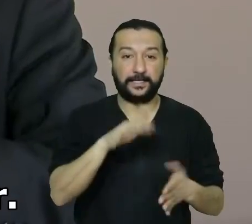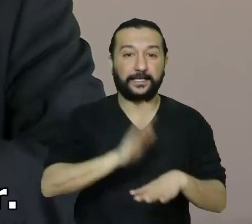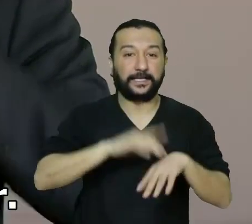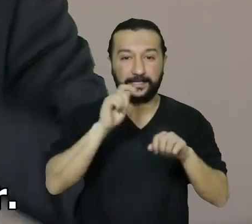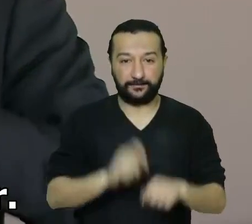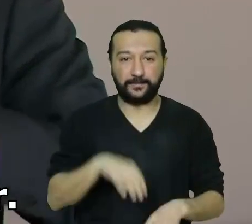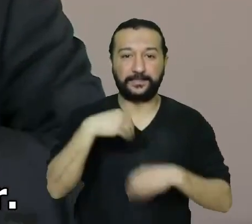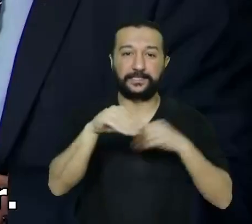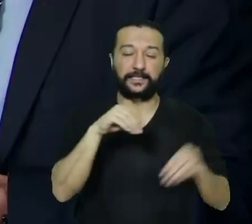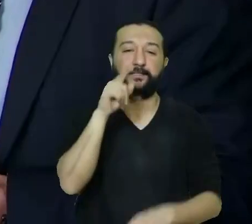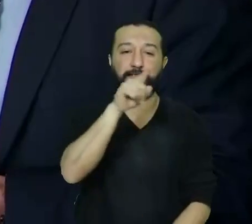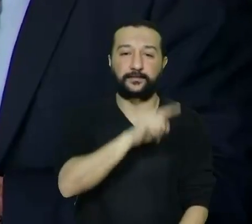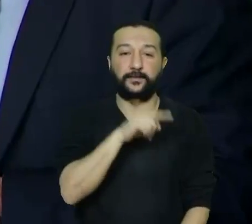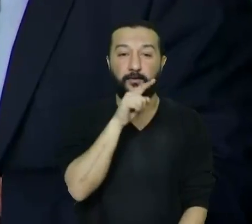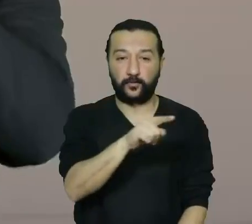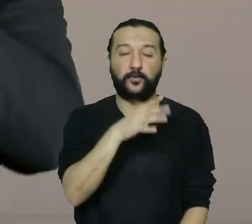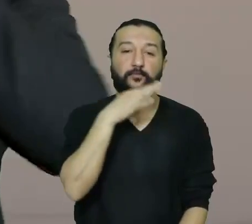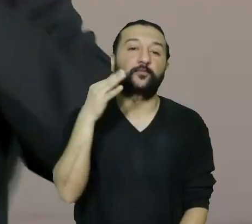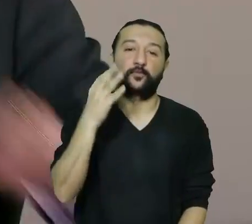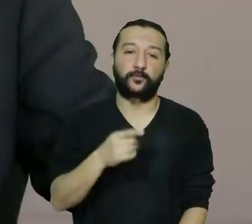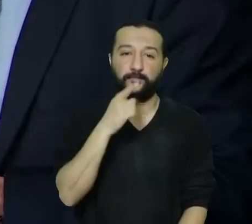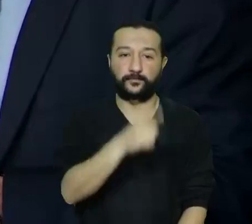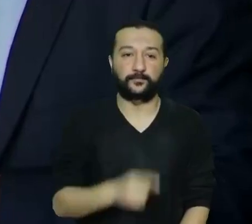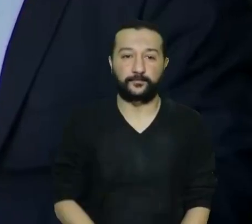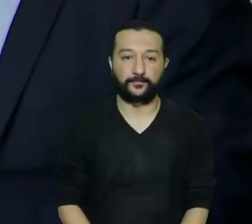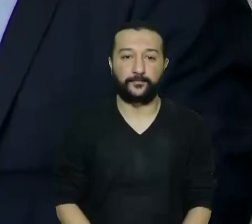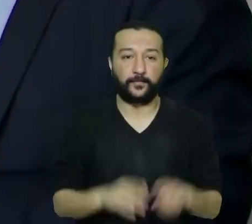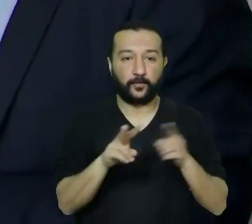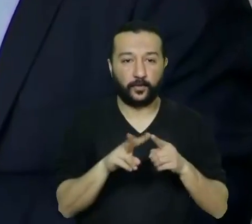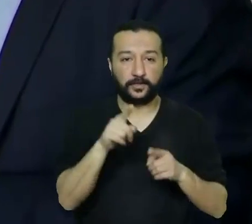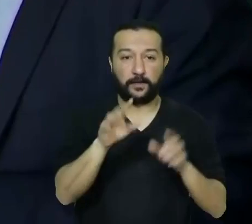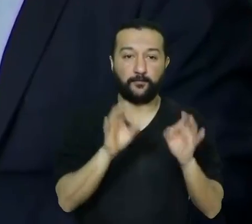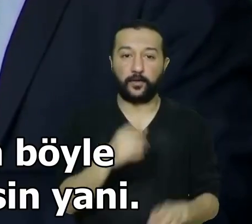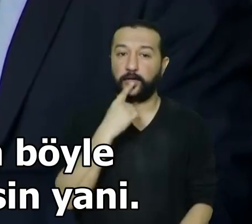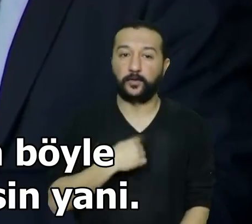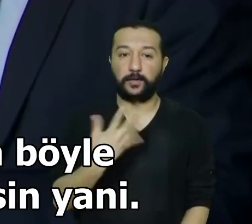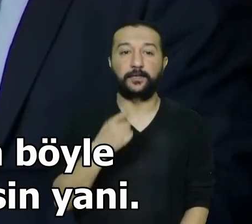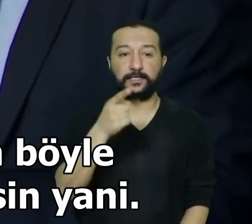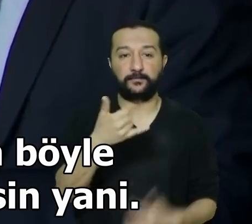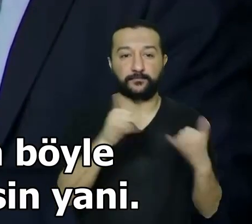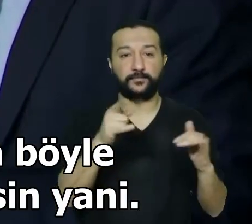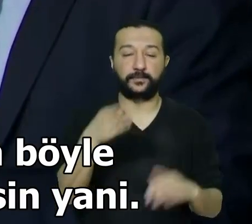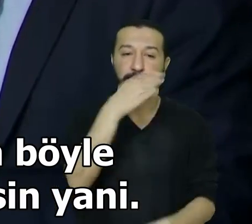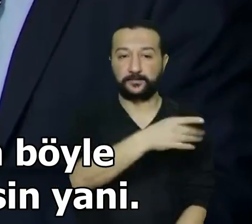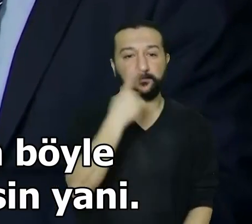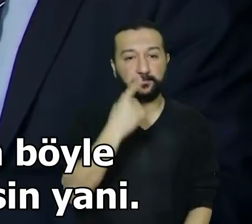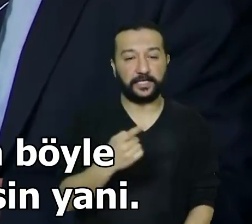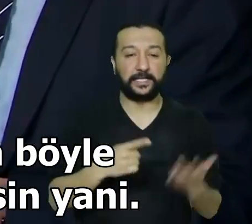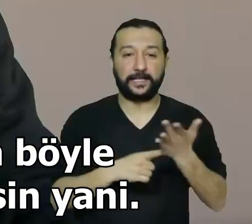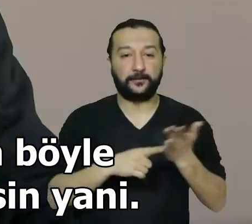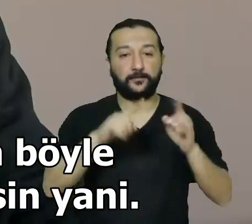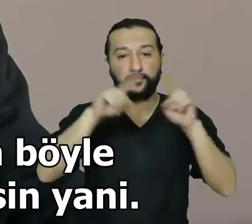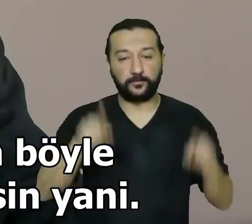yapıp satanlar. İşte onlar mutlu oluyor. Nurhan'cığım sen böyle söylüyorsun ama bence çıkınca sen de bir uğra böyle bir